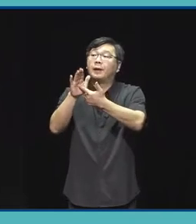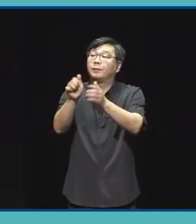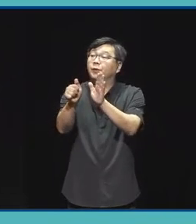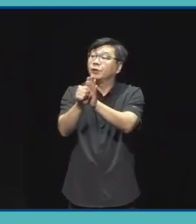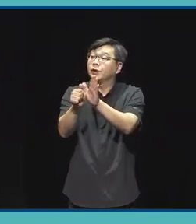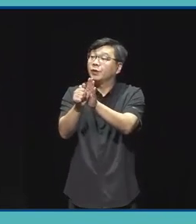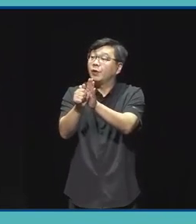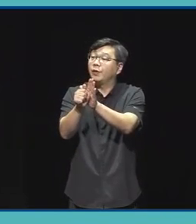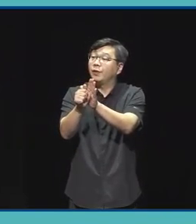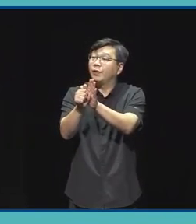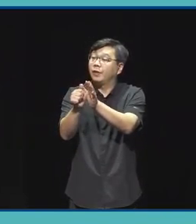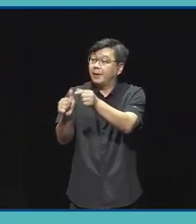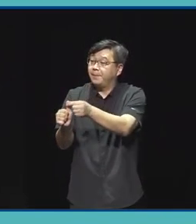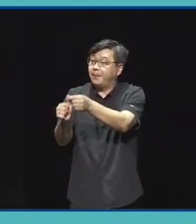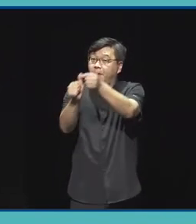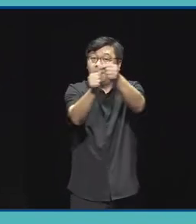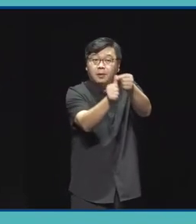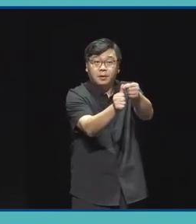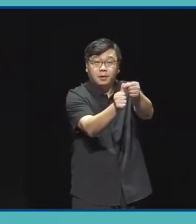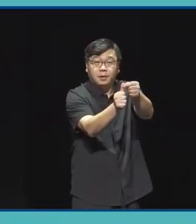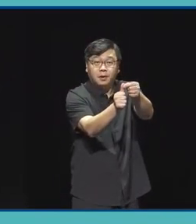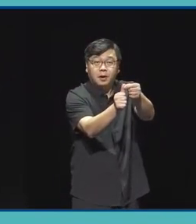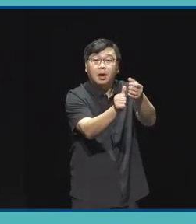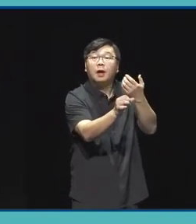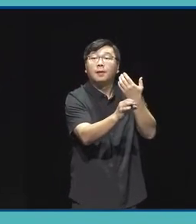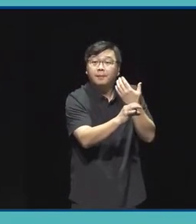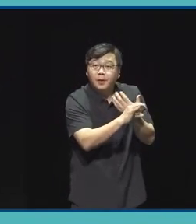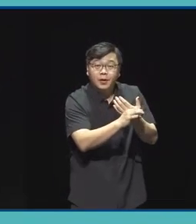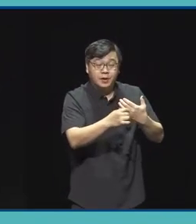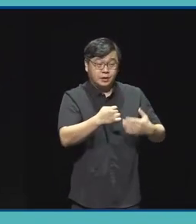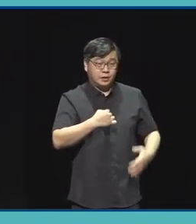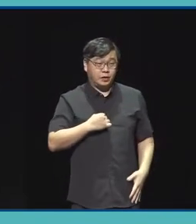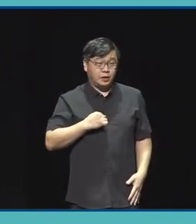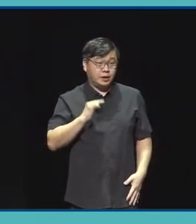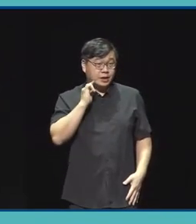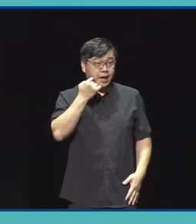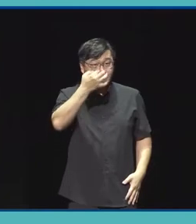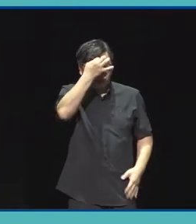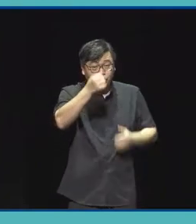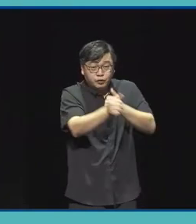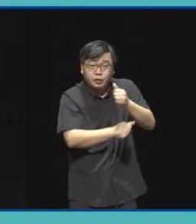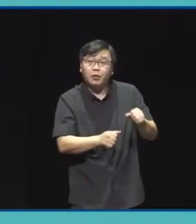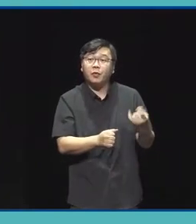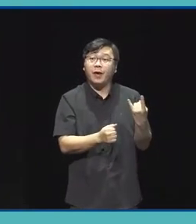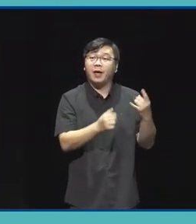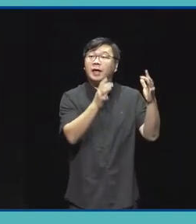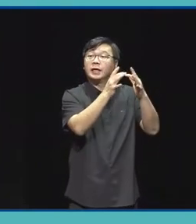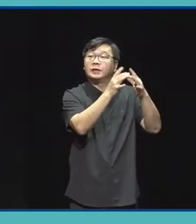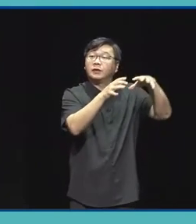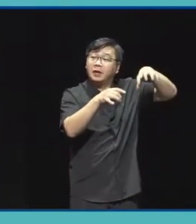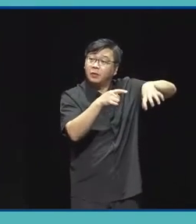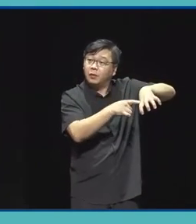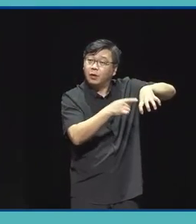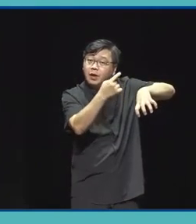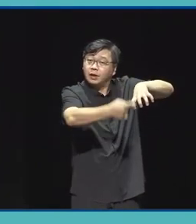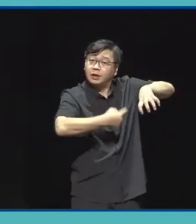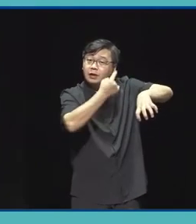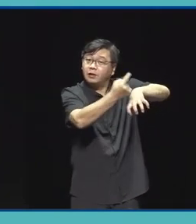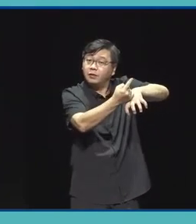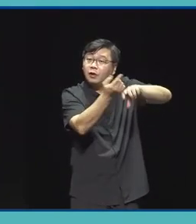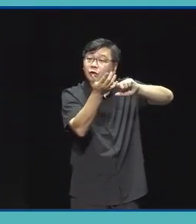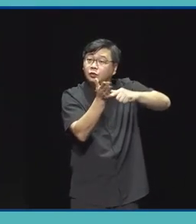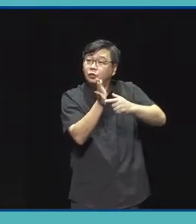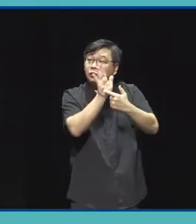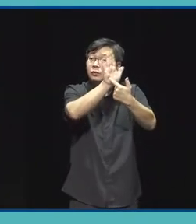되면요. 해당 작품을 온라인 플랫폼, 저희 예술위원회가 지정하는 온라인 플랫폼에 1년간 작품을 공개하는 것을 지금